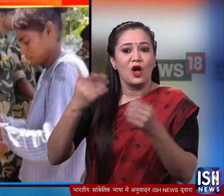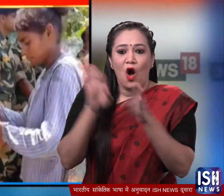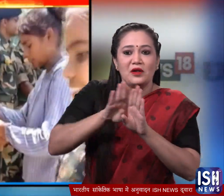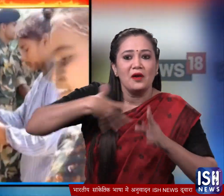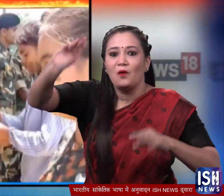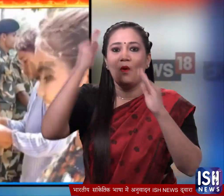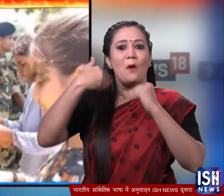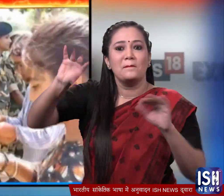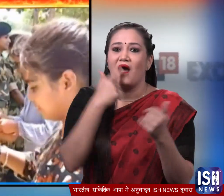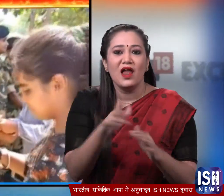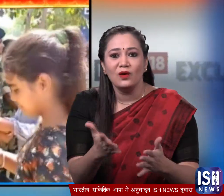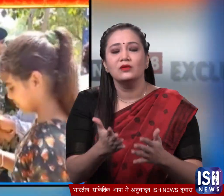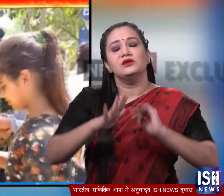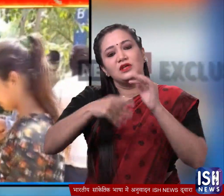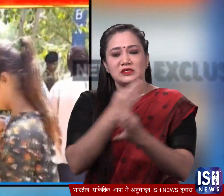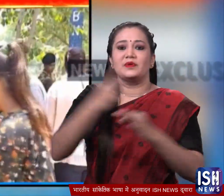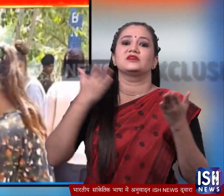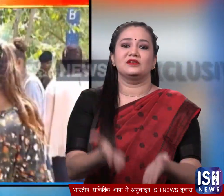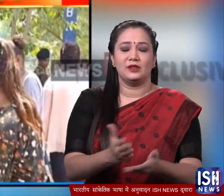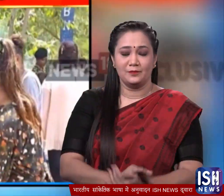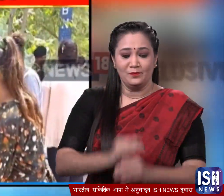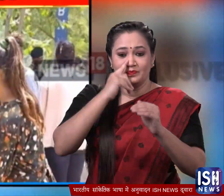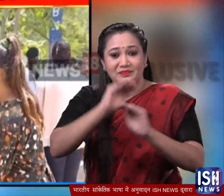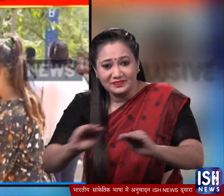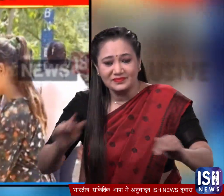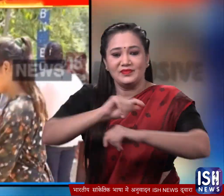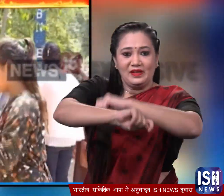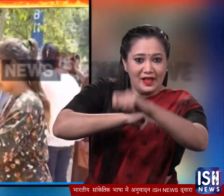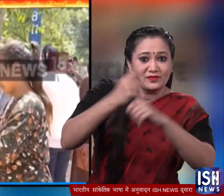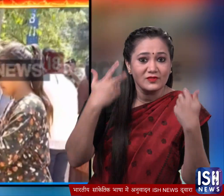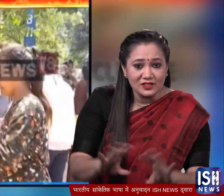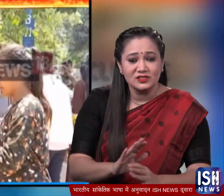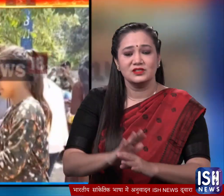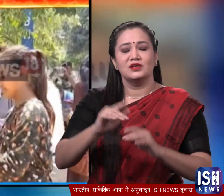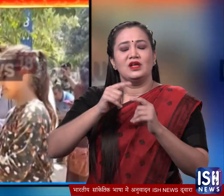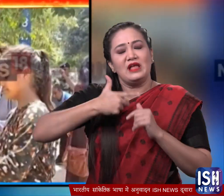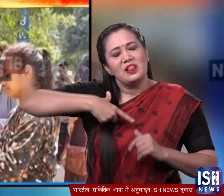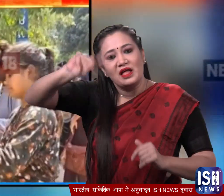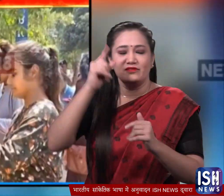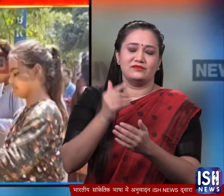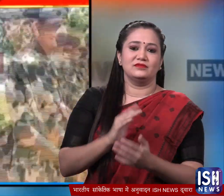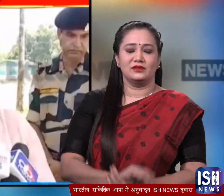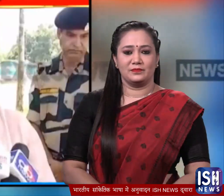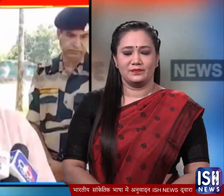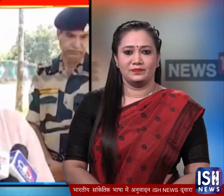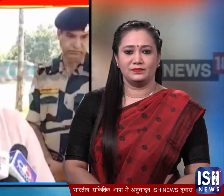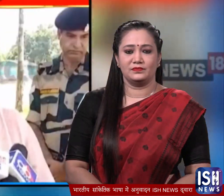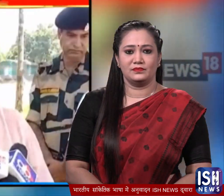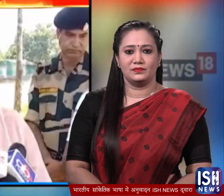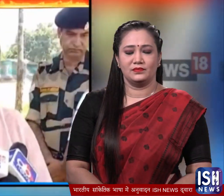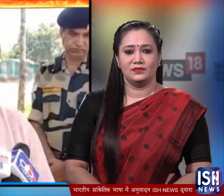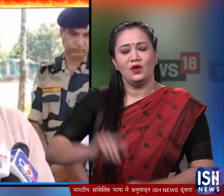की छुट्टी नहीं मिल पाई, उनके लिए इस त्योहार को खास बनाया गया। छोटी बच्चियों ने उनके हाथों में राखी बांधी और लंबी उम्र की कामना की। रब इन्हां